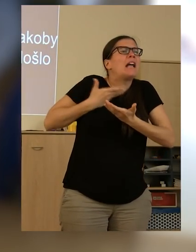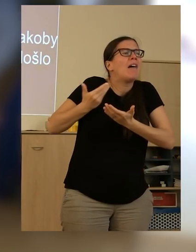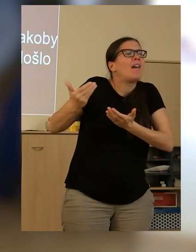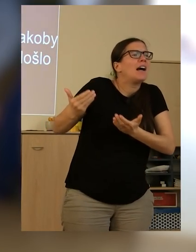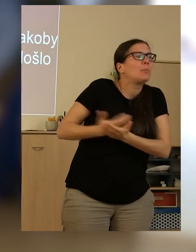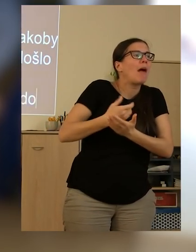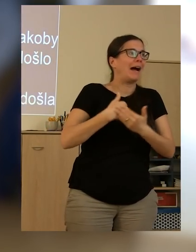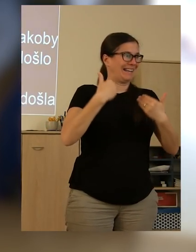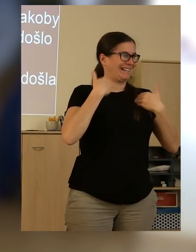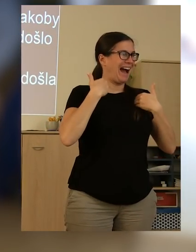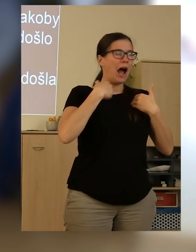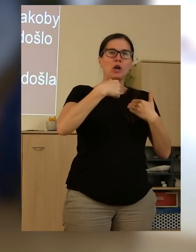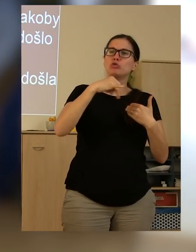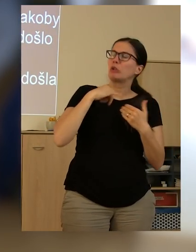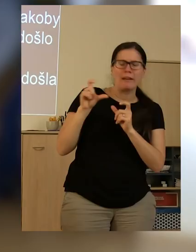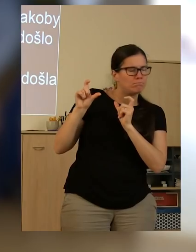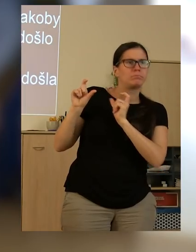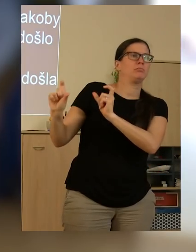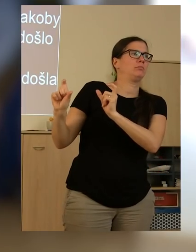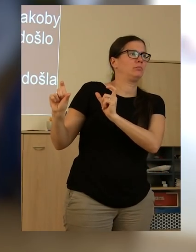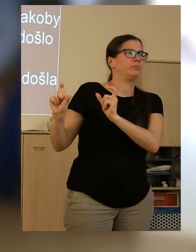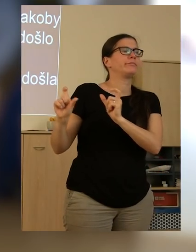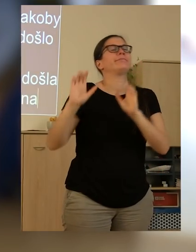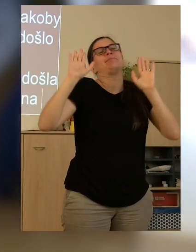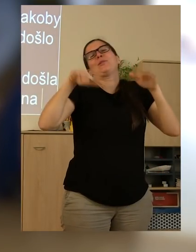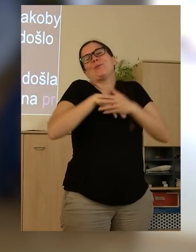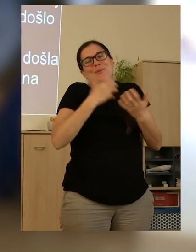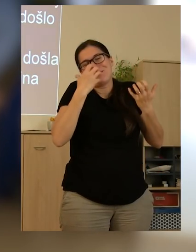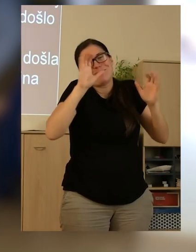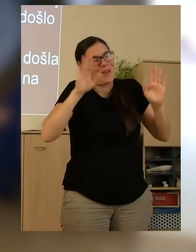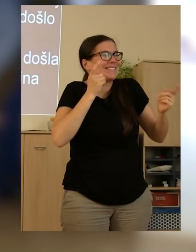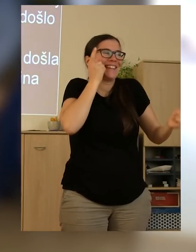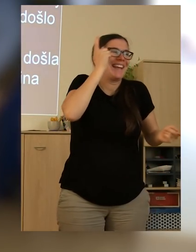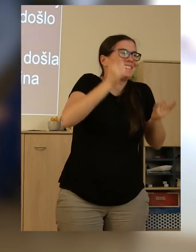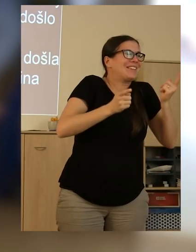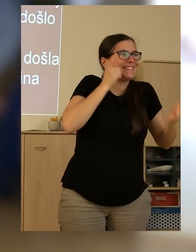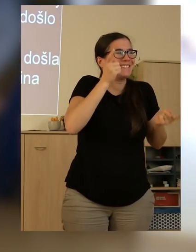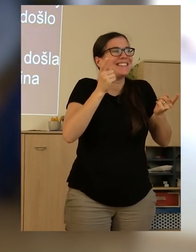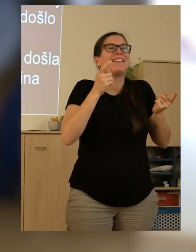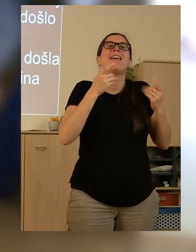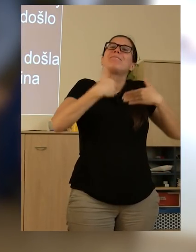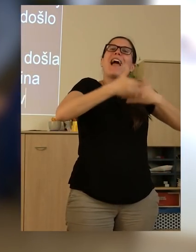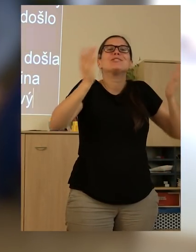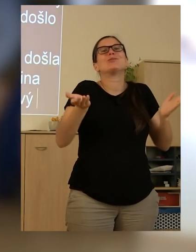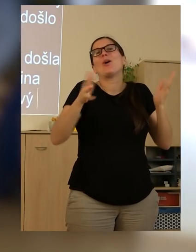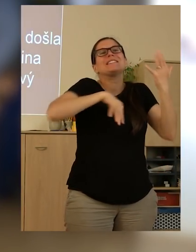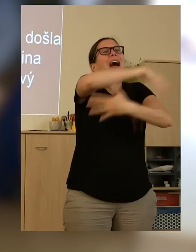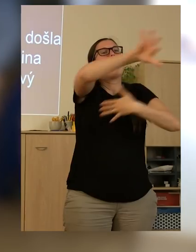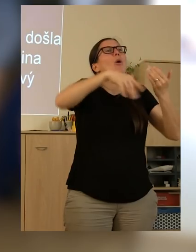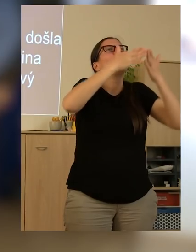jo? Taková kravina, prostě takovej střípek, takovej nesmysl. Bloudím po městě a nemůžu trefit domů.